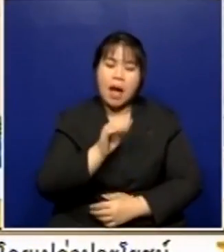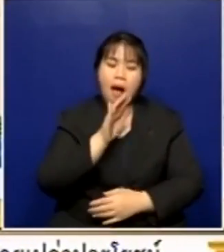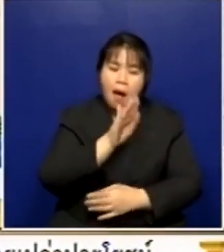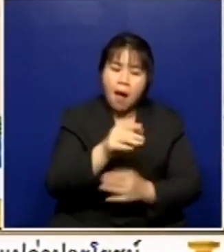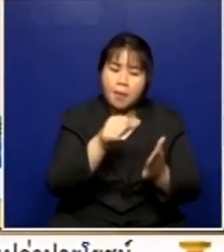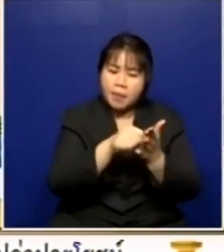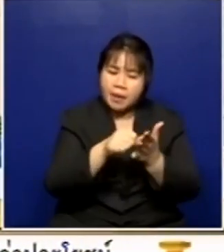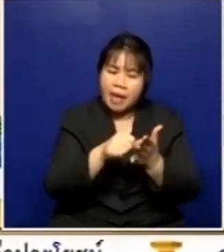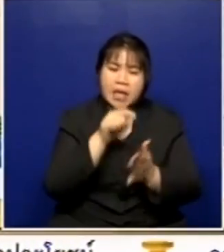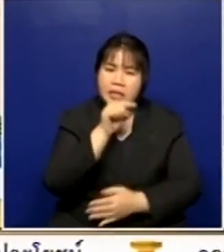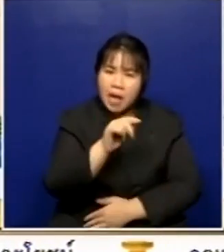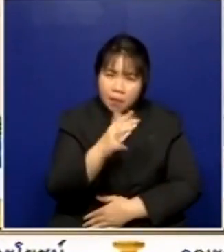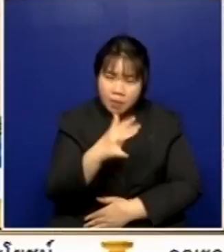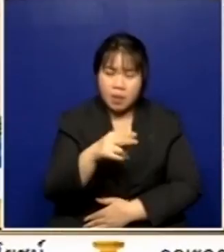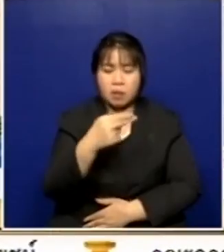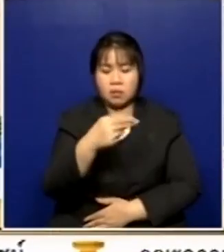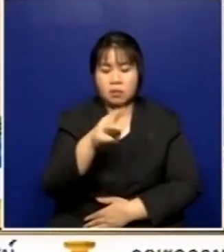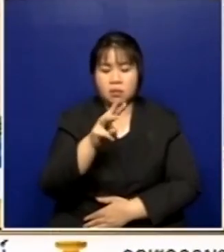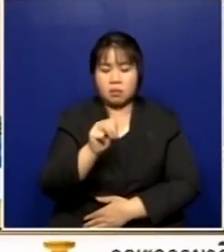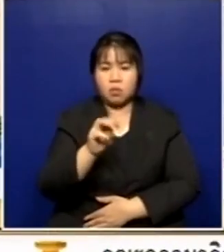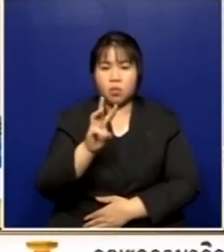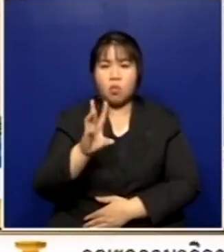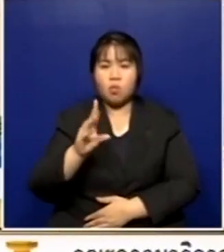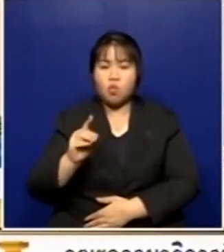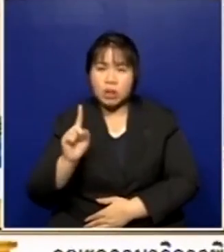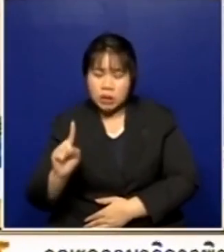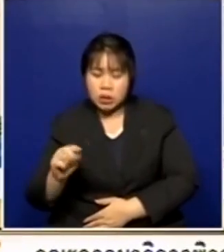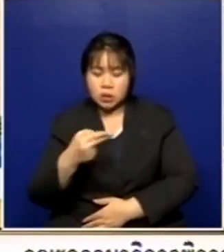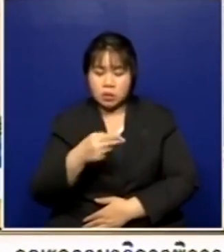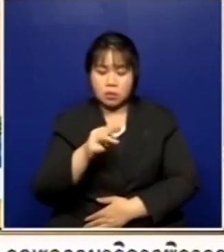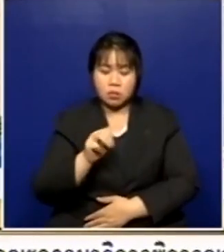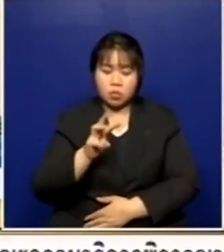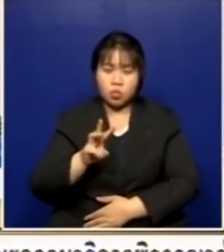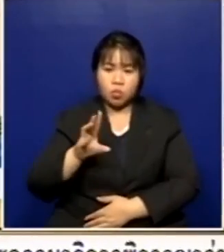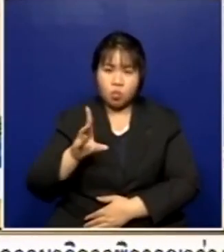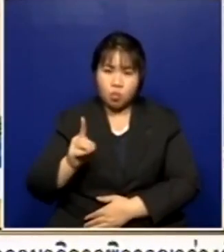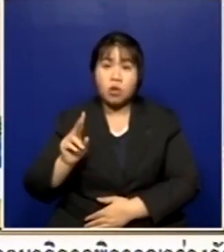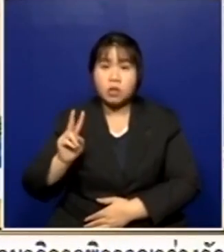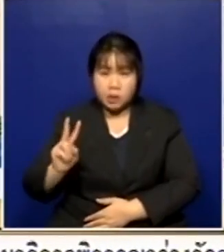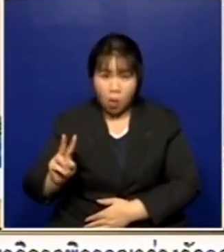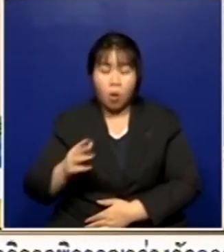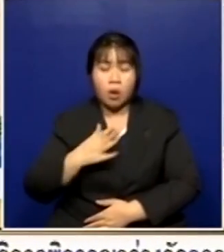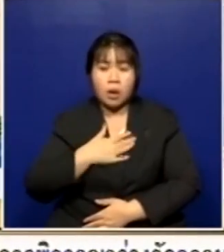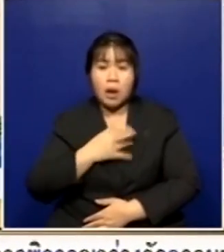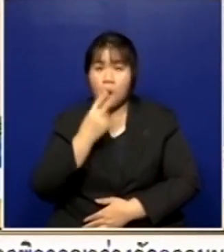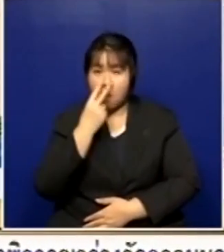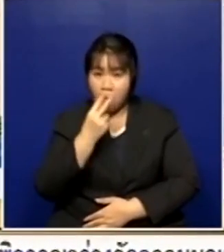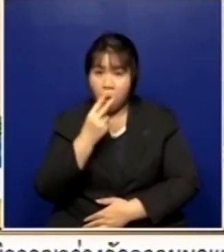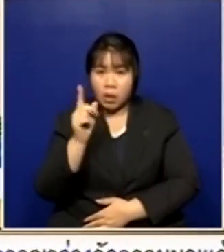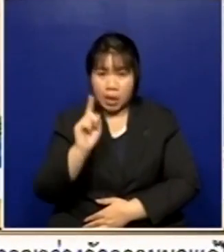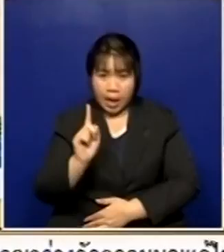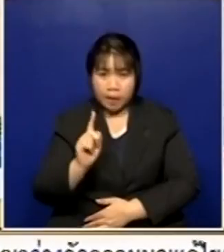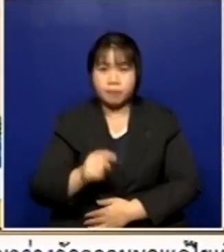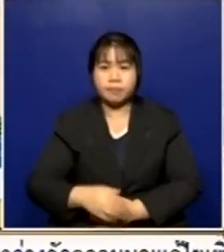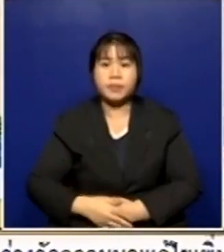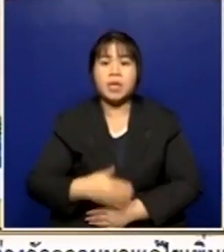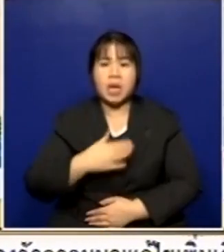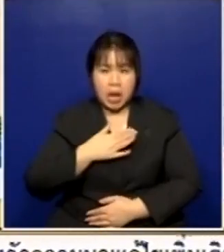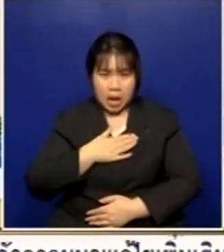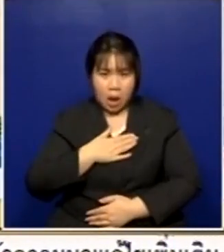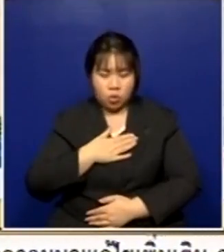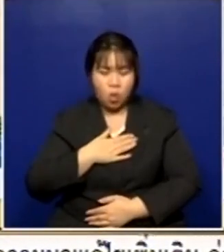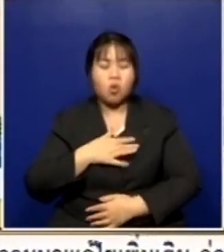งวด 1งวด 2เรามาว่าแล้วต้องไว้ใจ